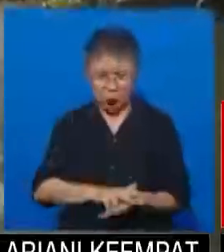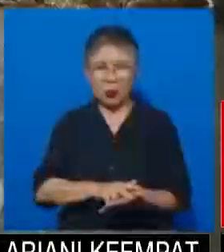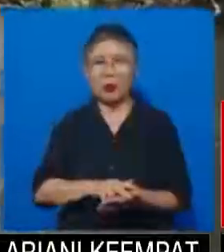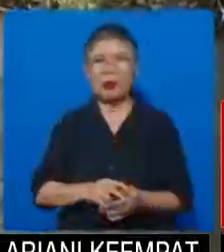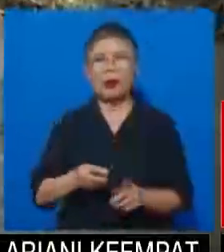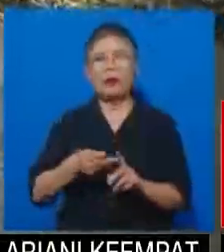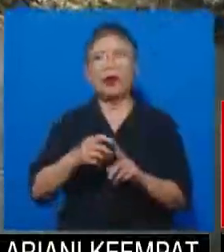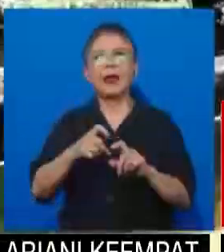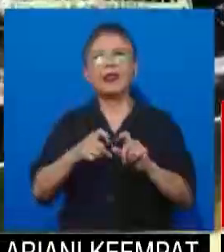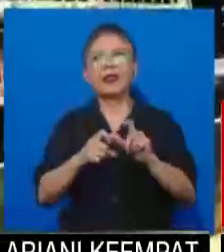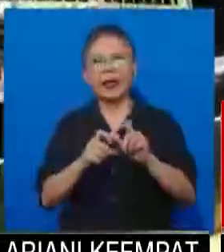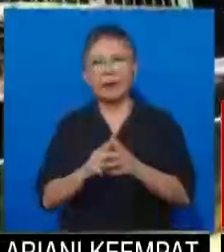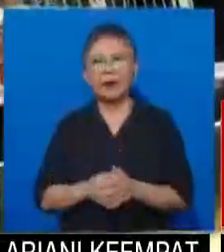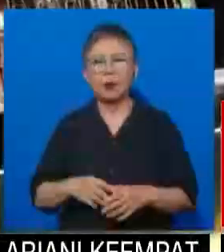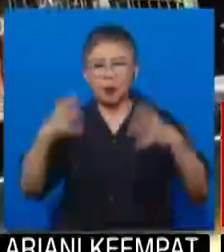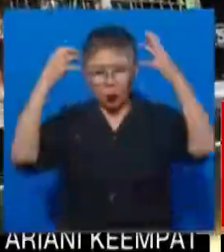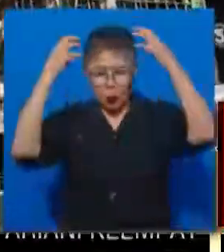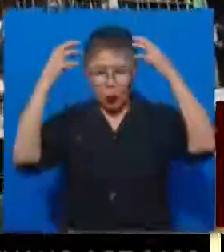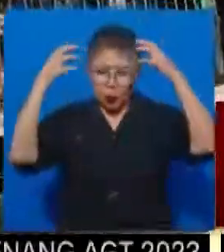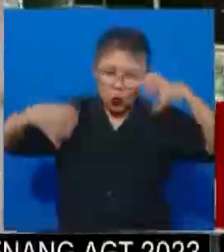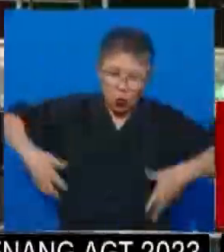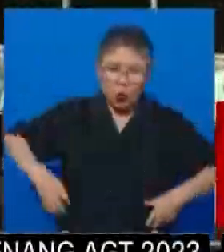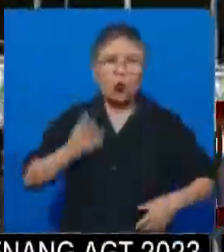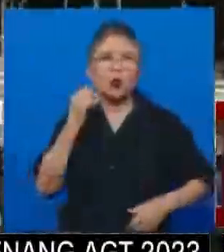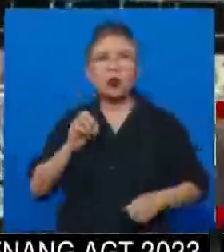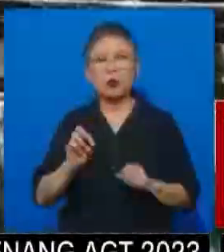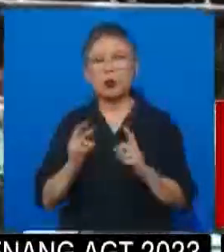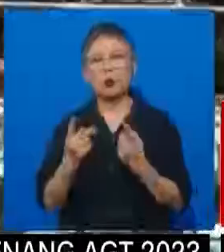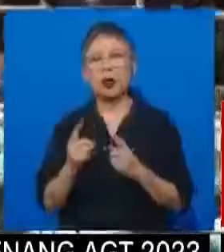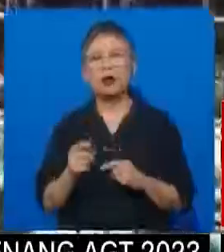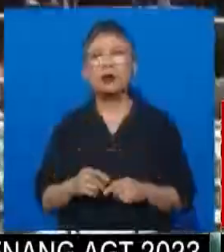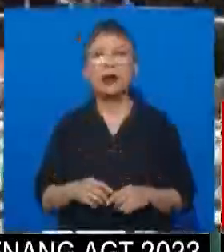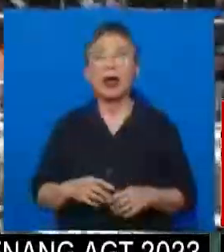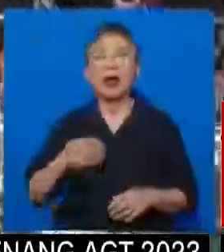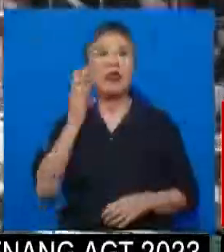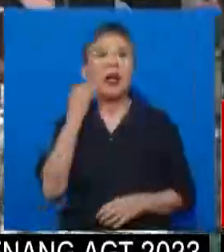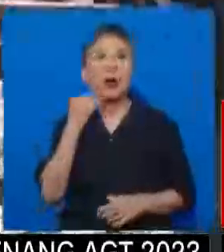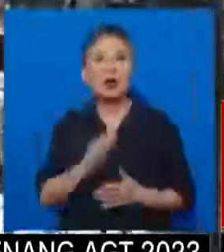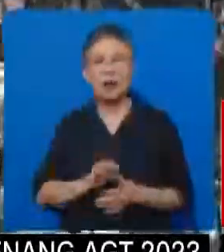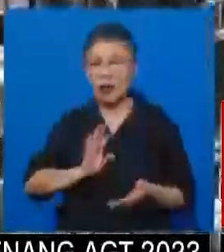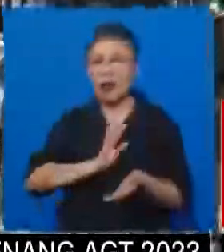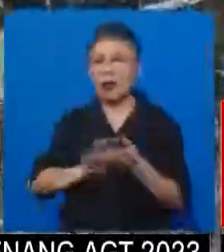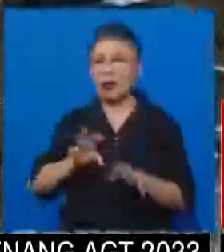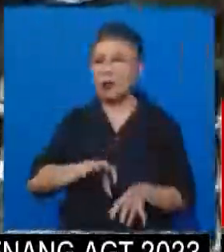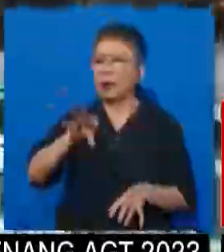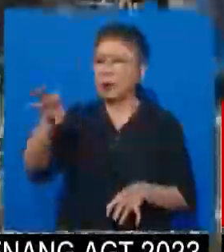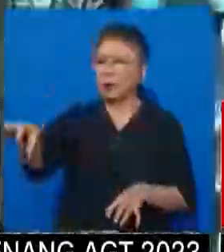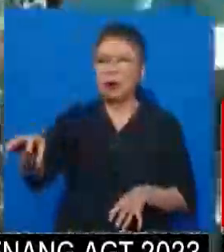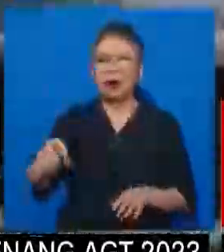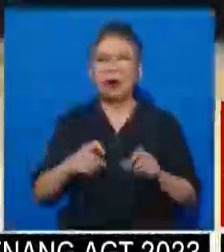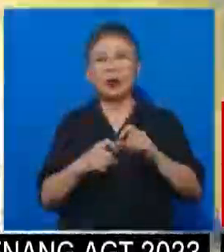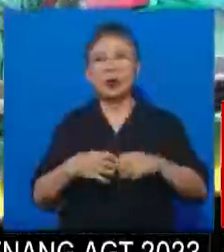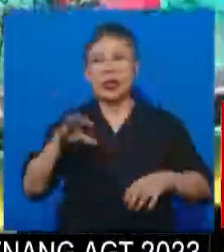Petugas BKSDA menyatakan orang utan berusia 11 tahun itu telah dilepas liarkan ke habitat aslinya di Suaka Marga